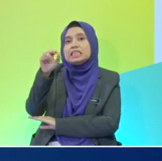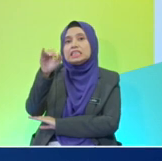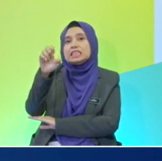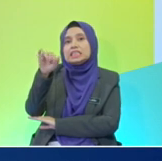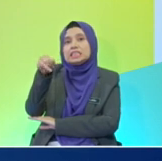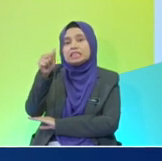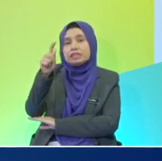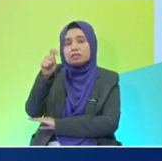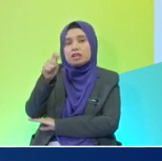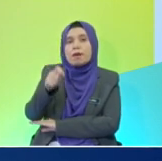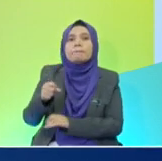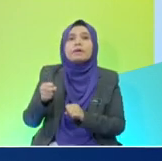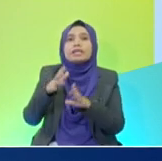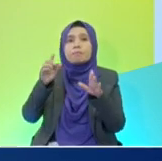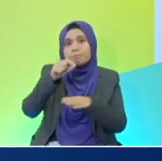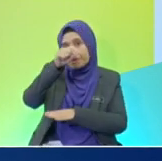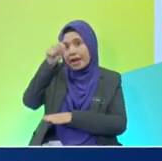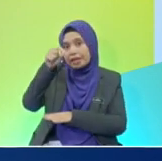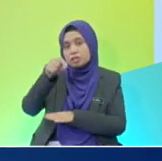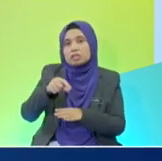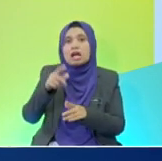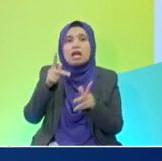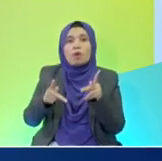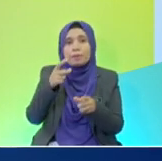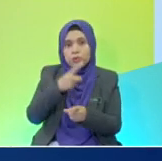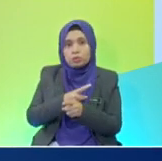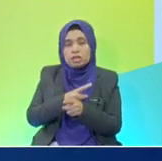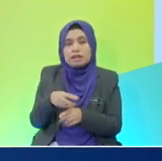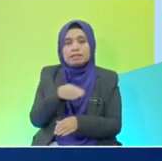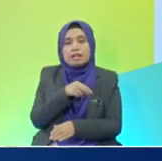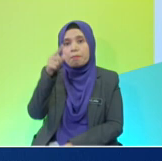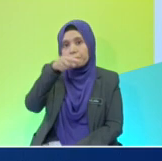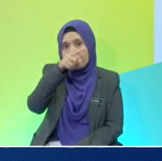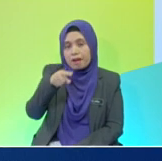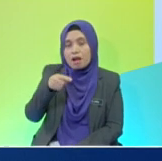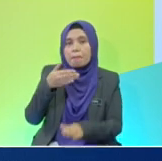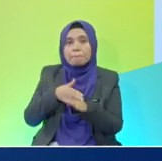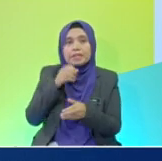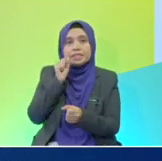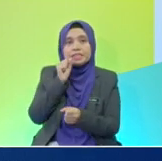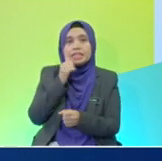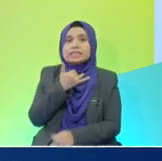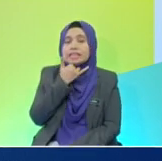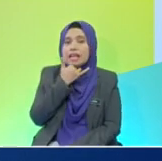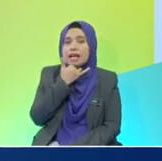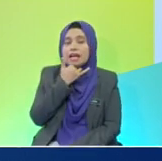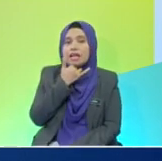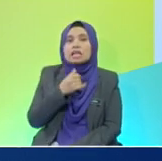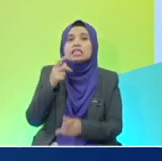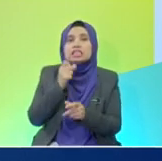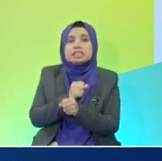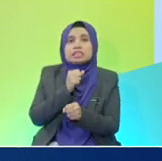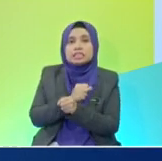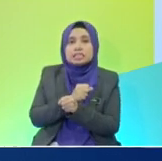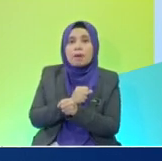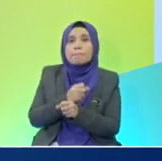tandekarai bagi pernyataan yang betul dan Pangkah pada pernyataan yang salah bagi kejaman sejenis dalam peta yang disediakan Oke